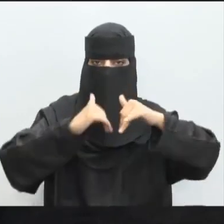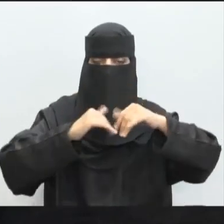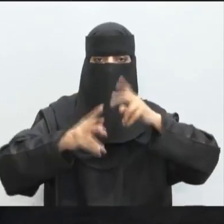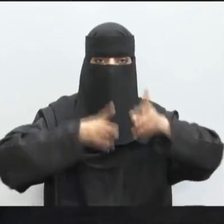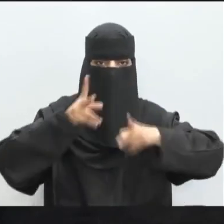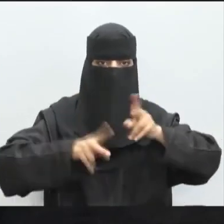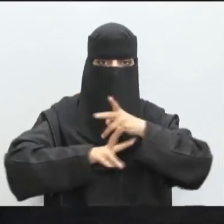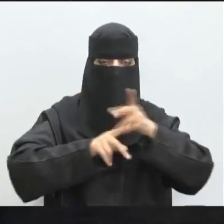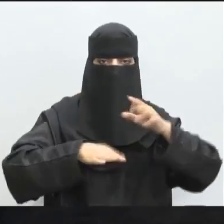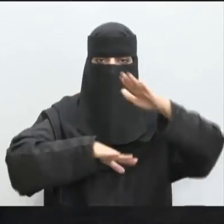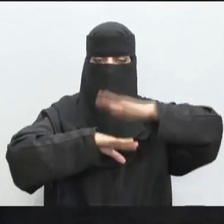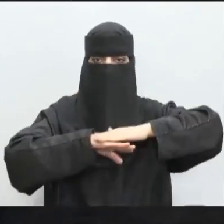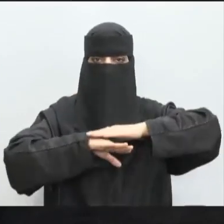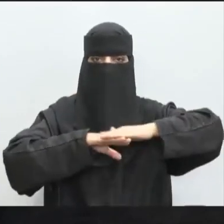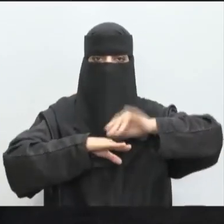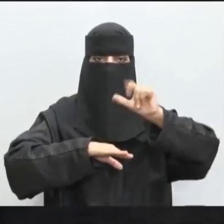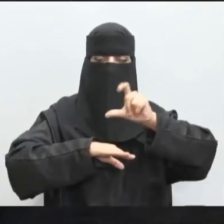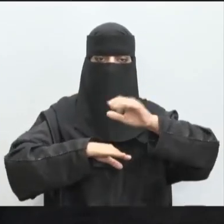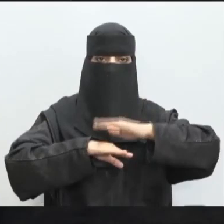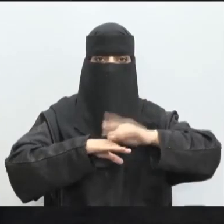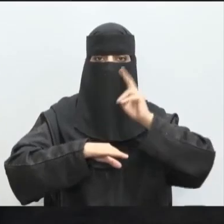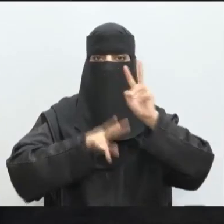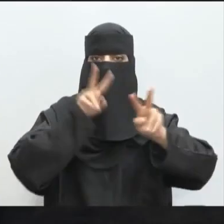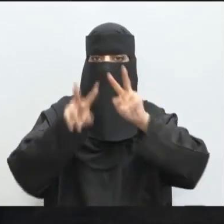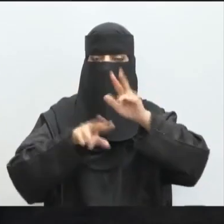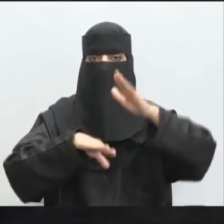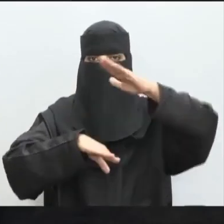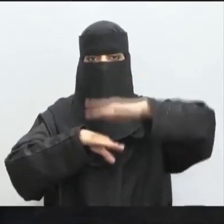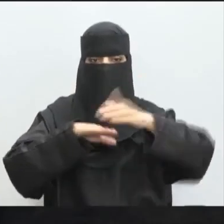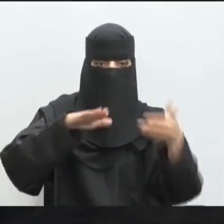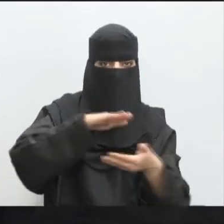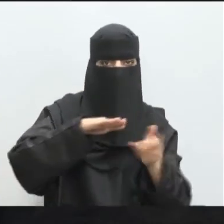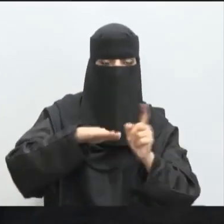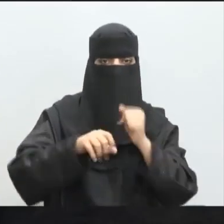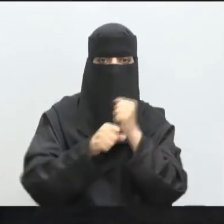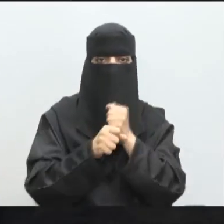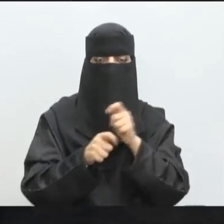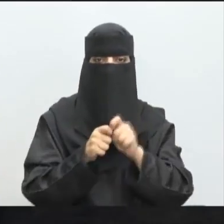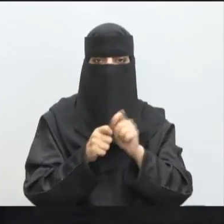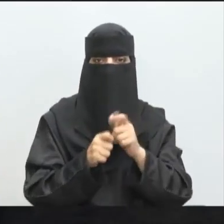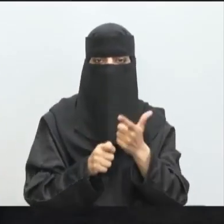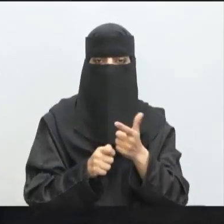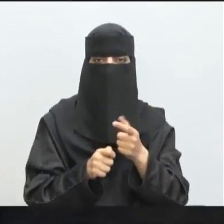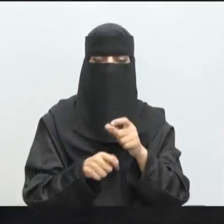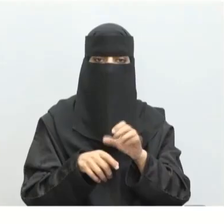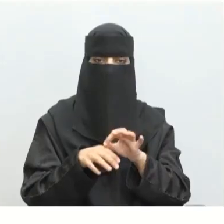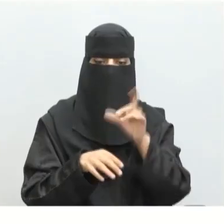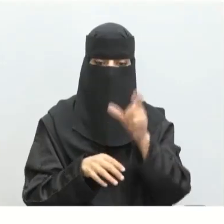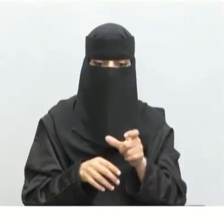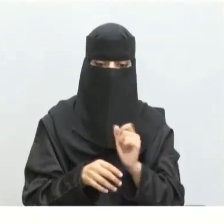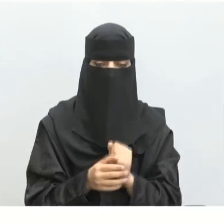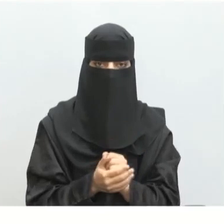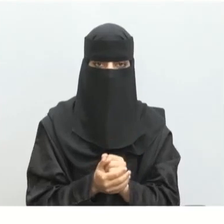الحديديه وغيرها من المظاهر الغير طبيعيه التي هي من صنع الانسان ب